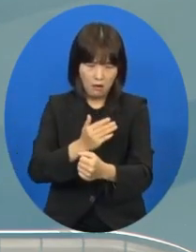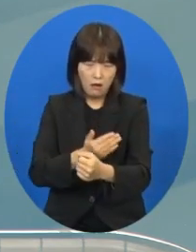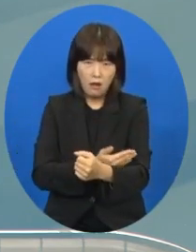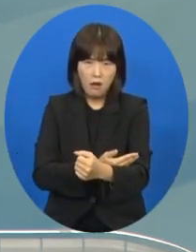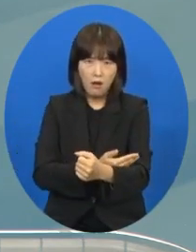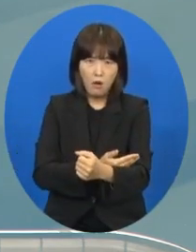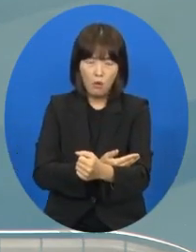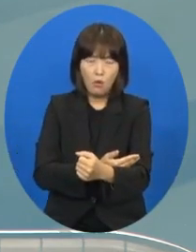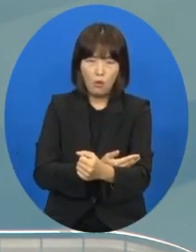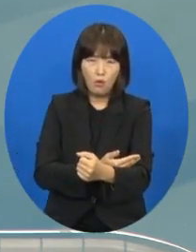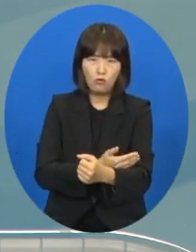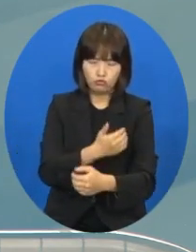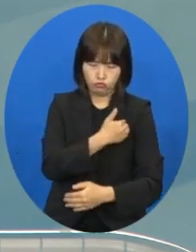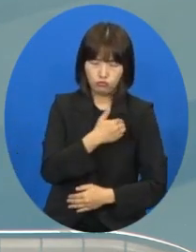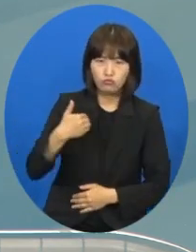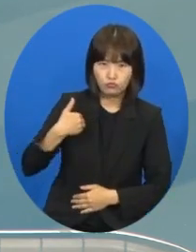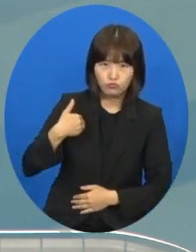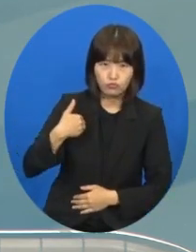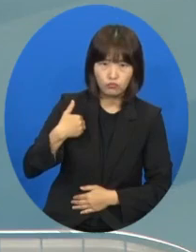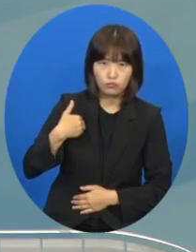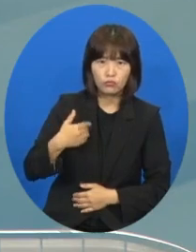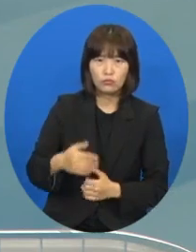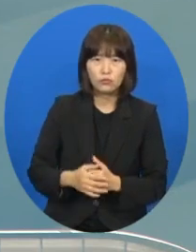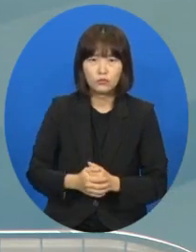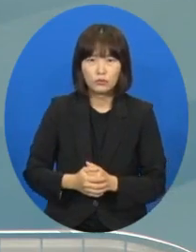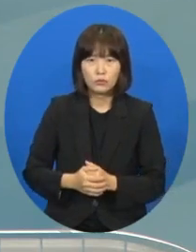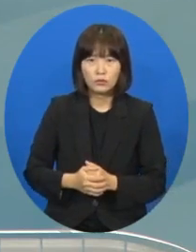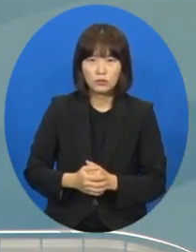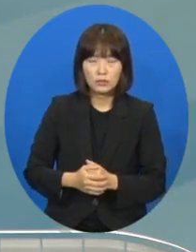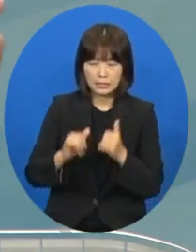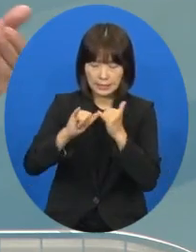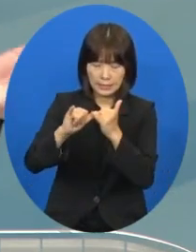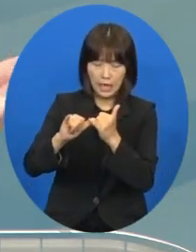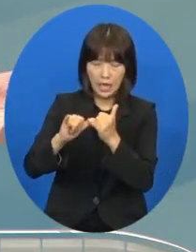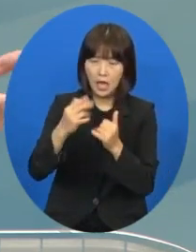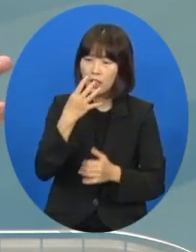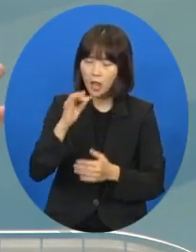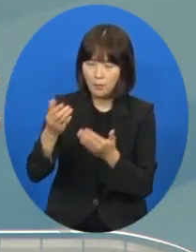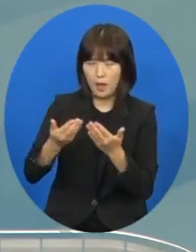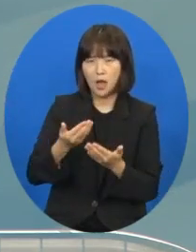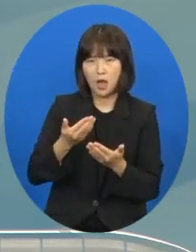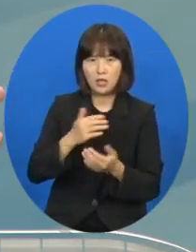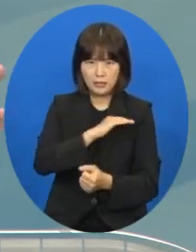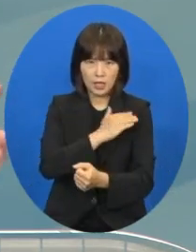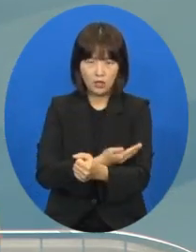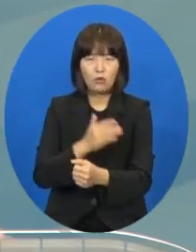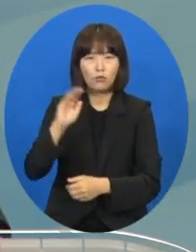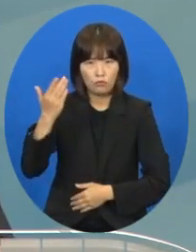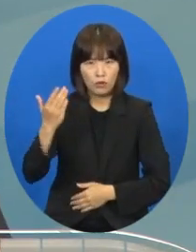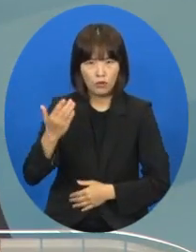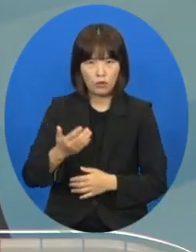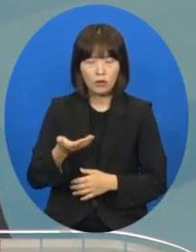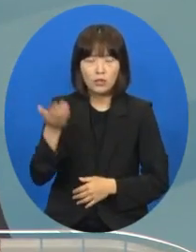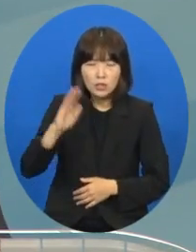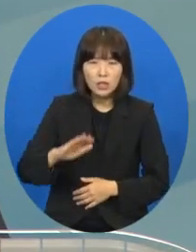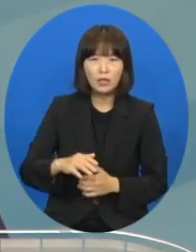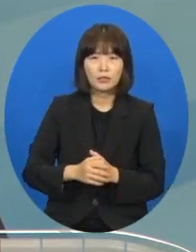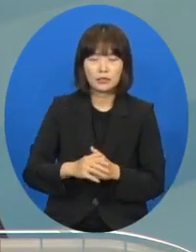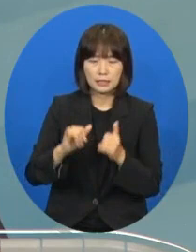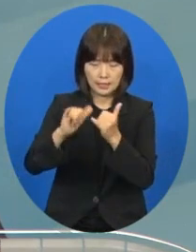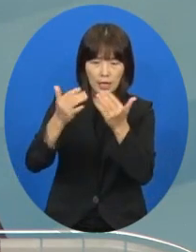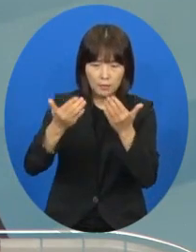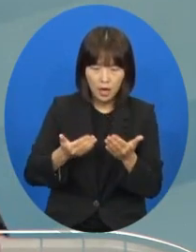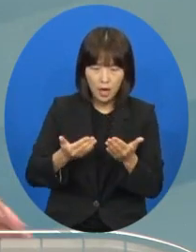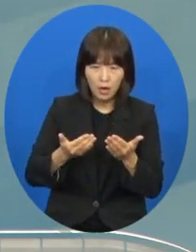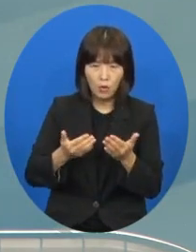한국 교회로서는 그분이 당연히 받으실 분이죠. 그런데 수상 소감, 수상식 때